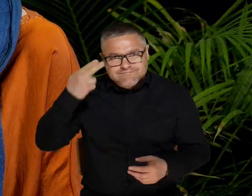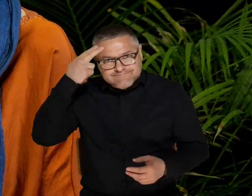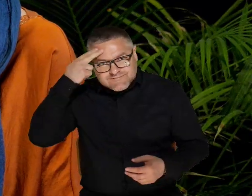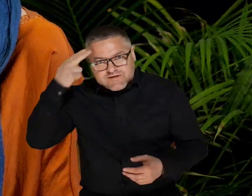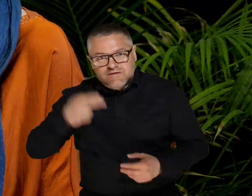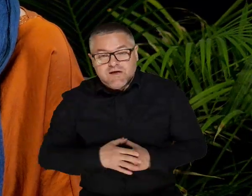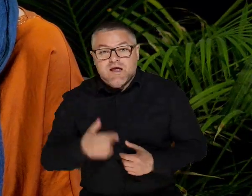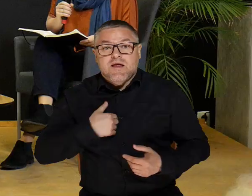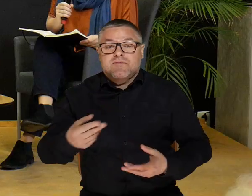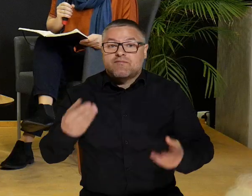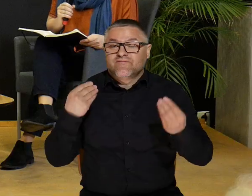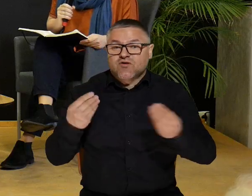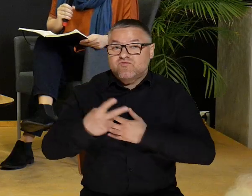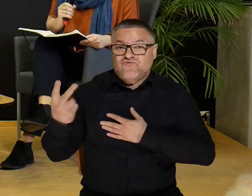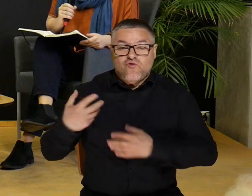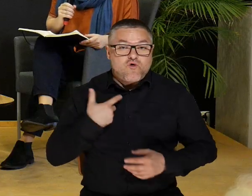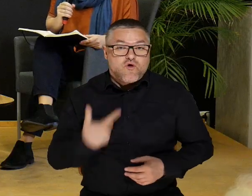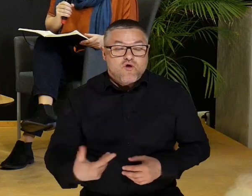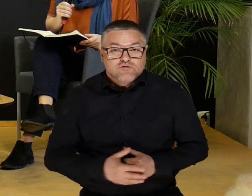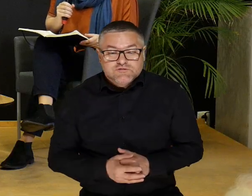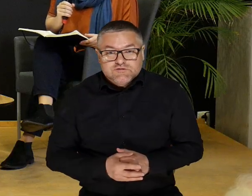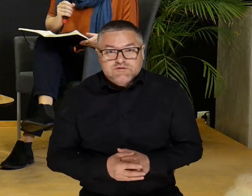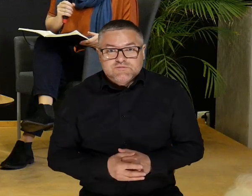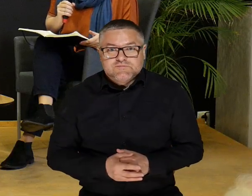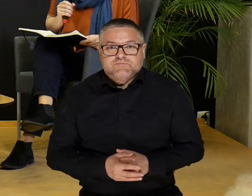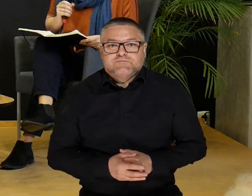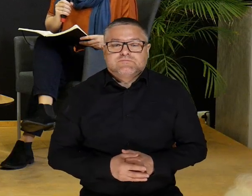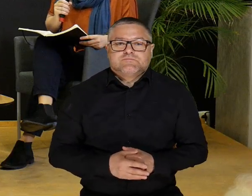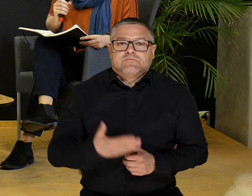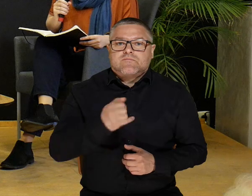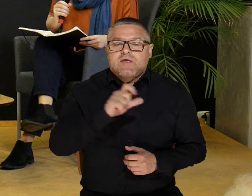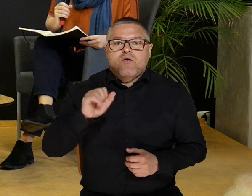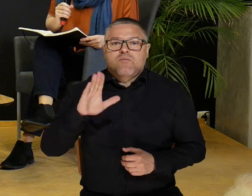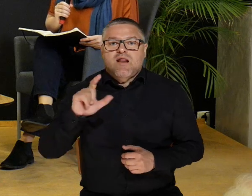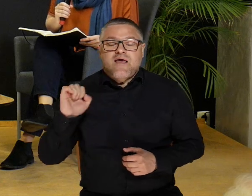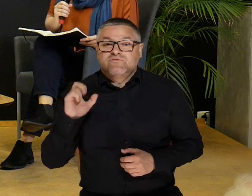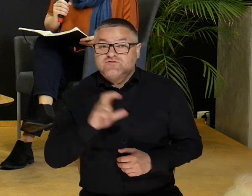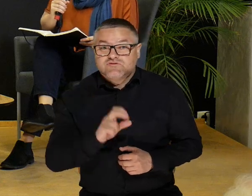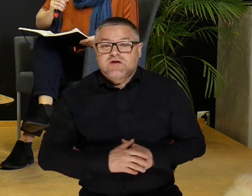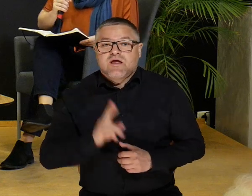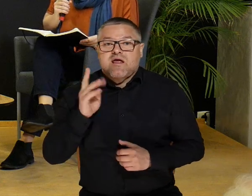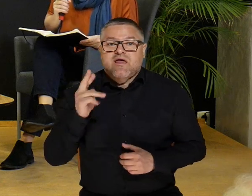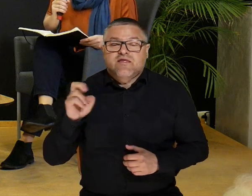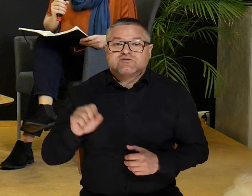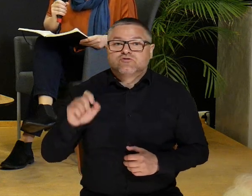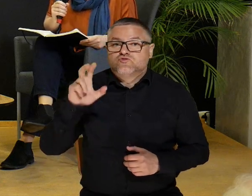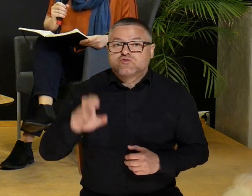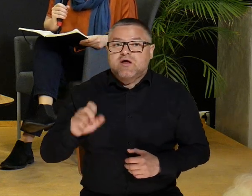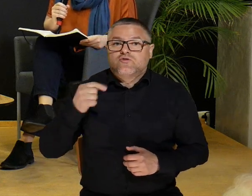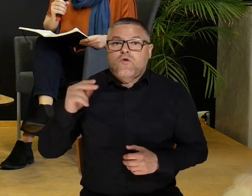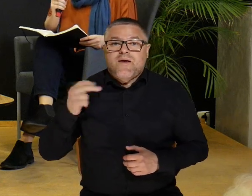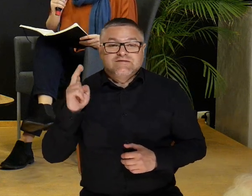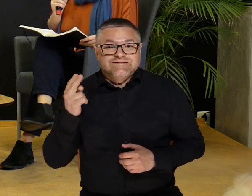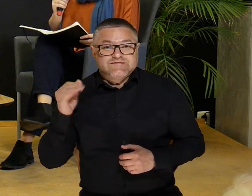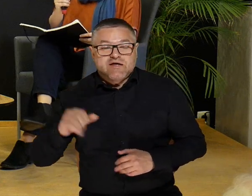dwoje wspaniałych gości, Michał Bilewicz oraz Katarzyna